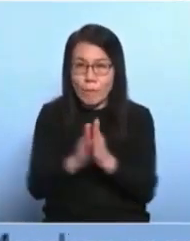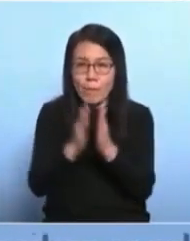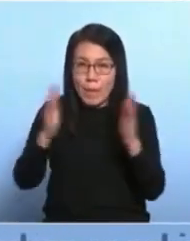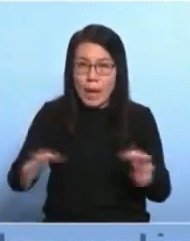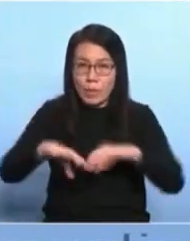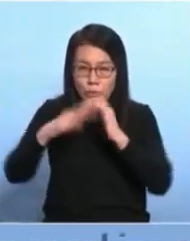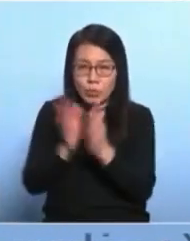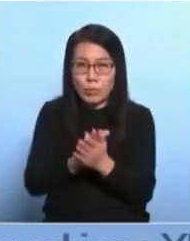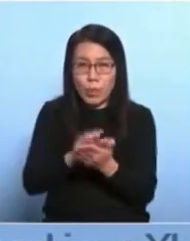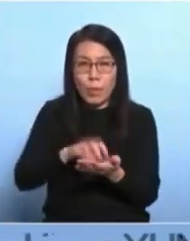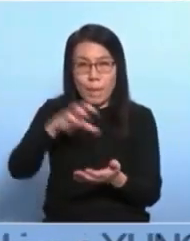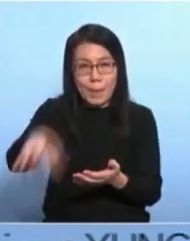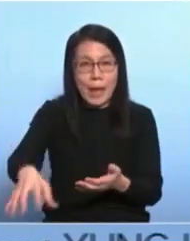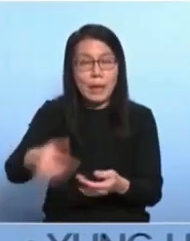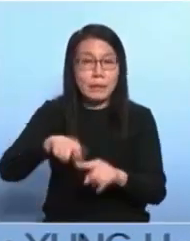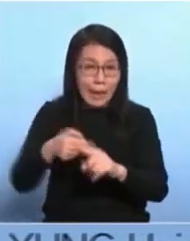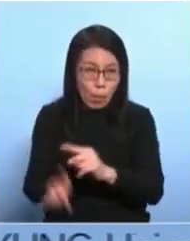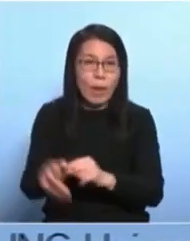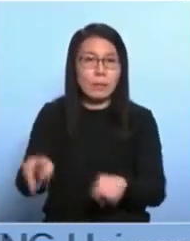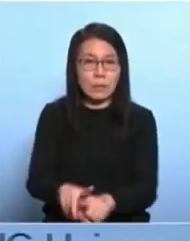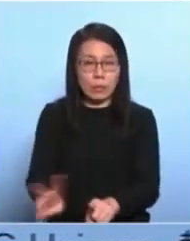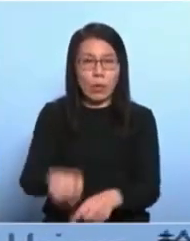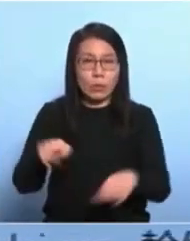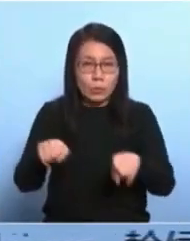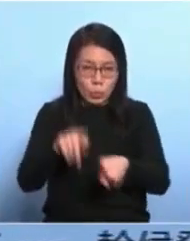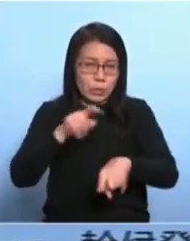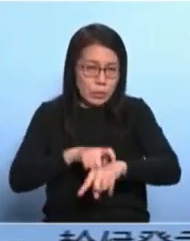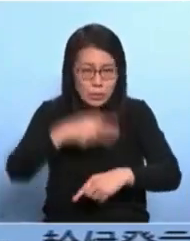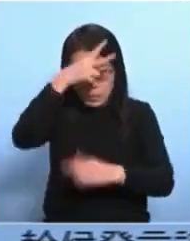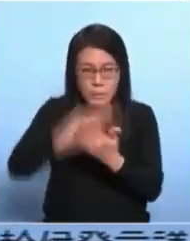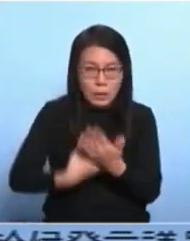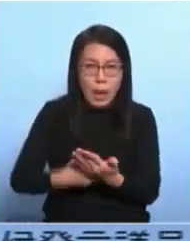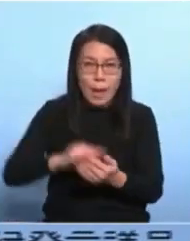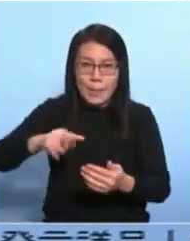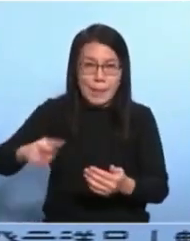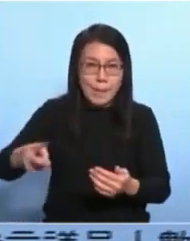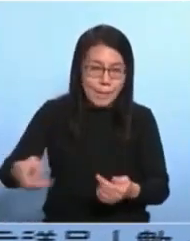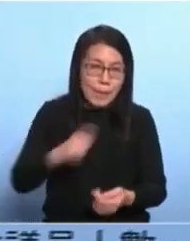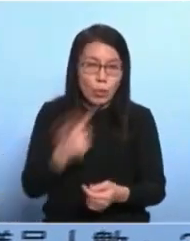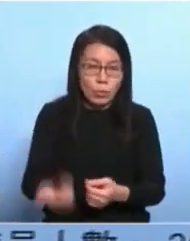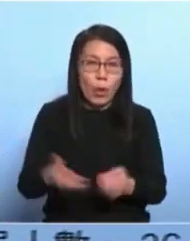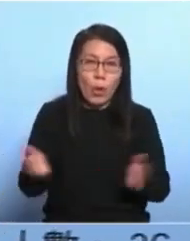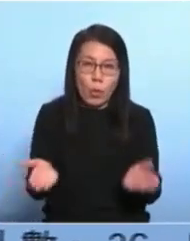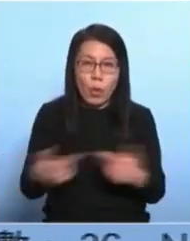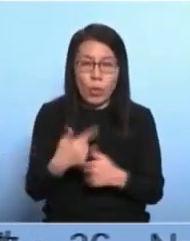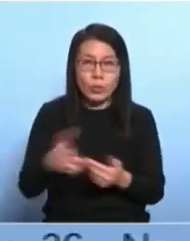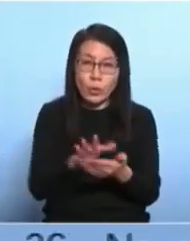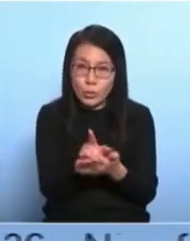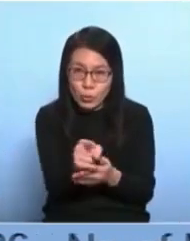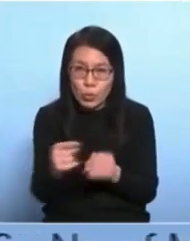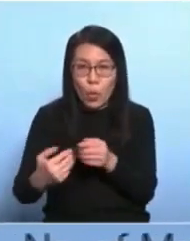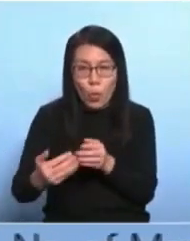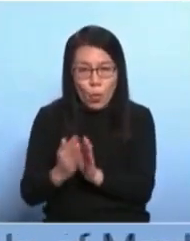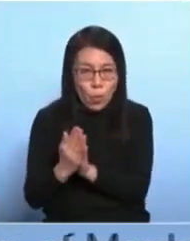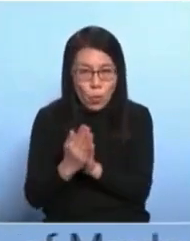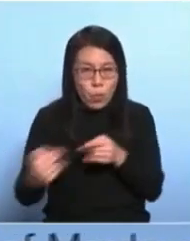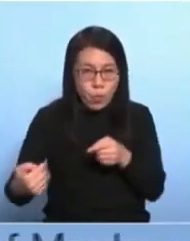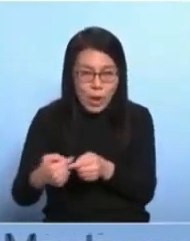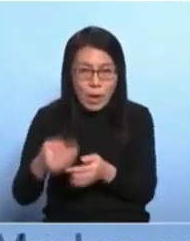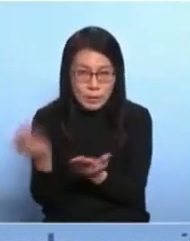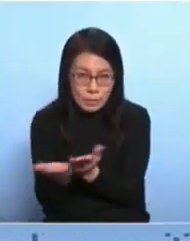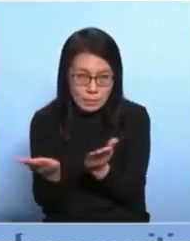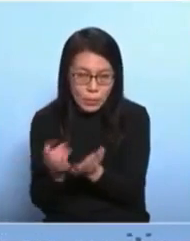整個大灣區。同時呢，大灣區的政策是持續革新，例如推動更多的專業互認、實施事業